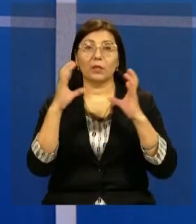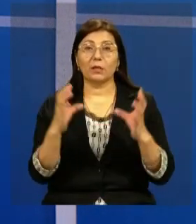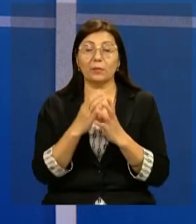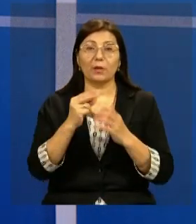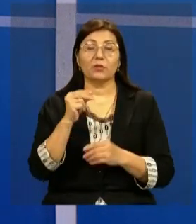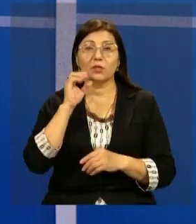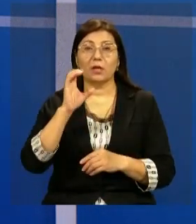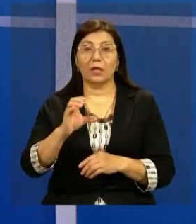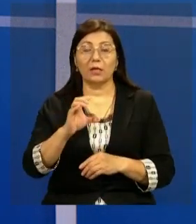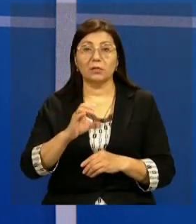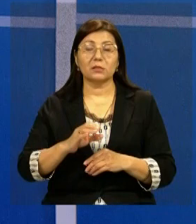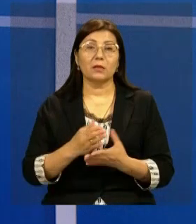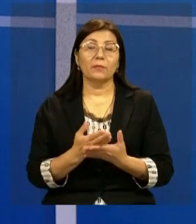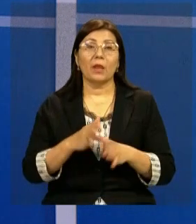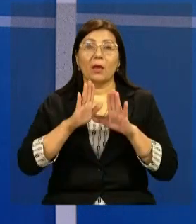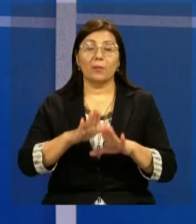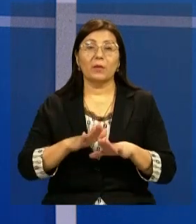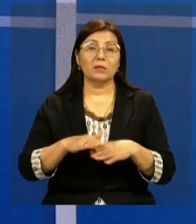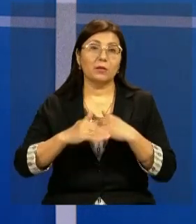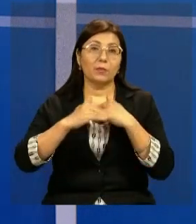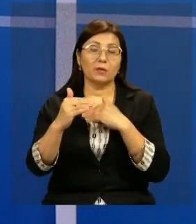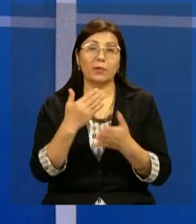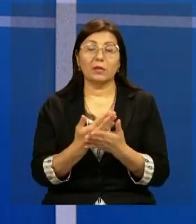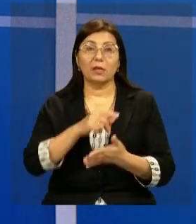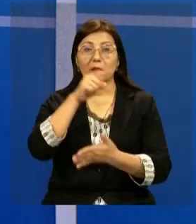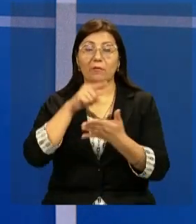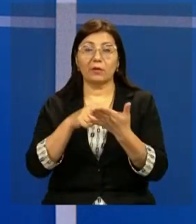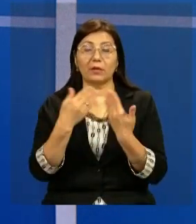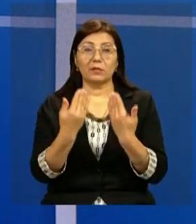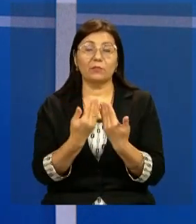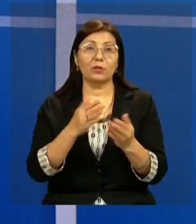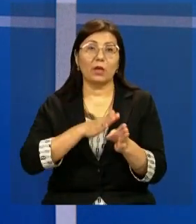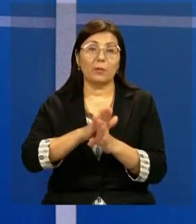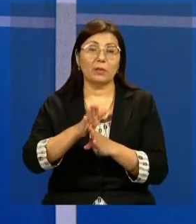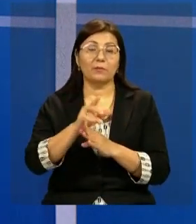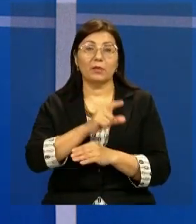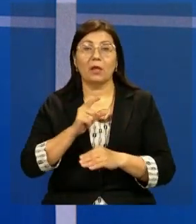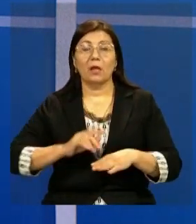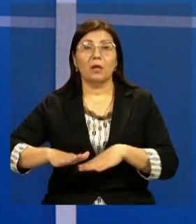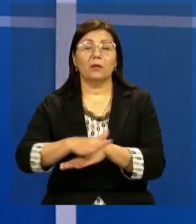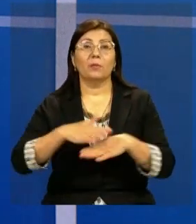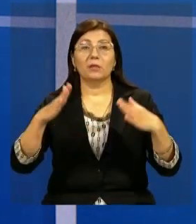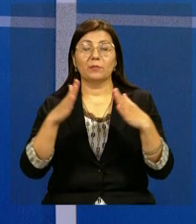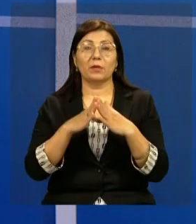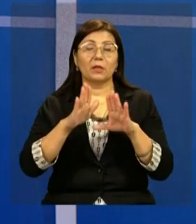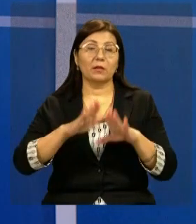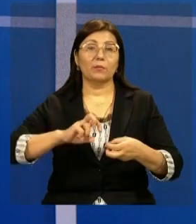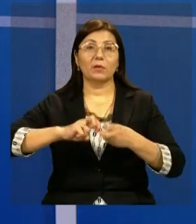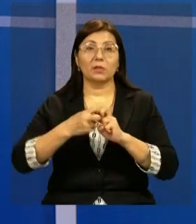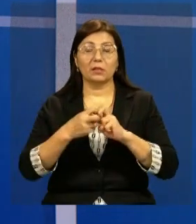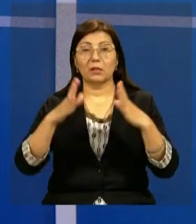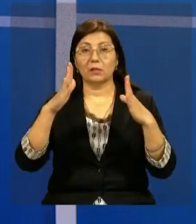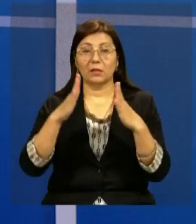режим чрезвычайной ситуации местного масштаба. Актуальный вопрос на сегодня – обеспечение населения домами вместо разрушенных